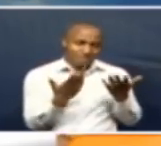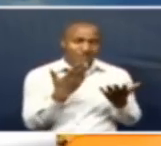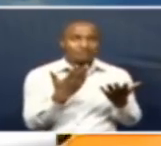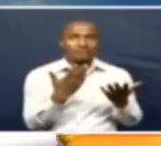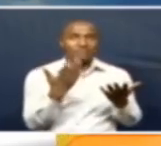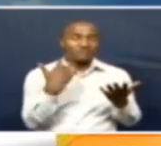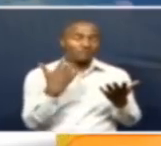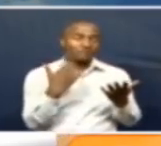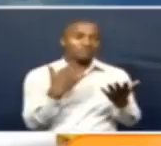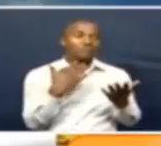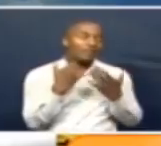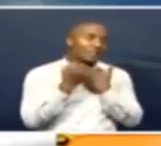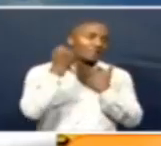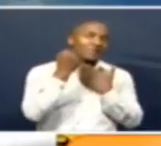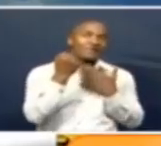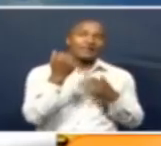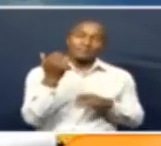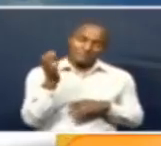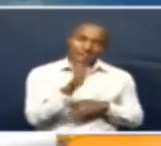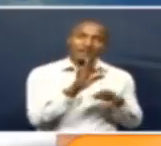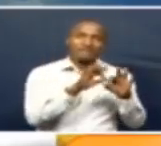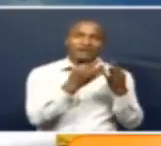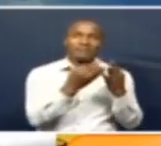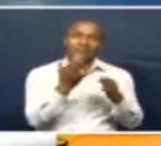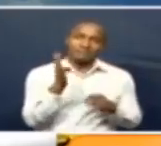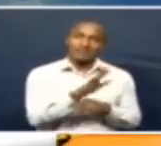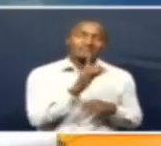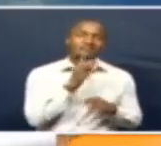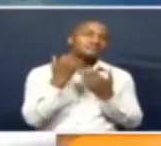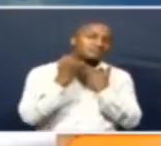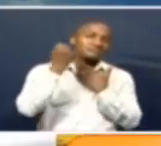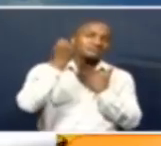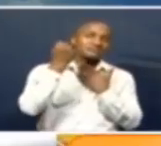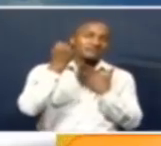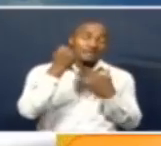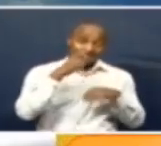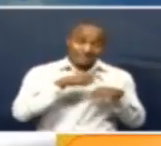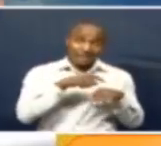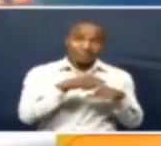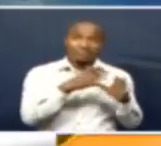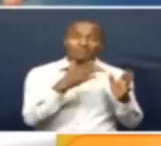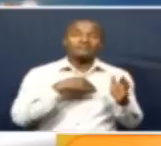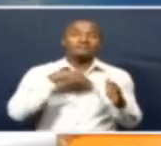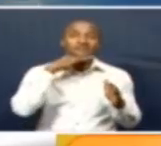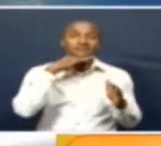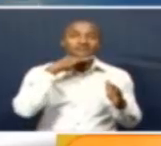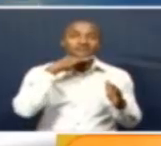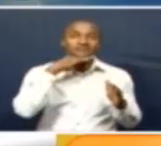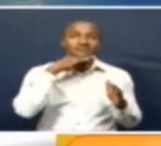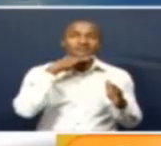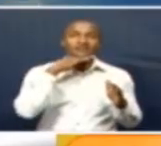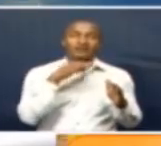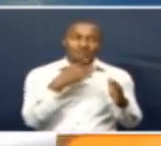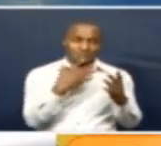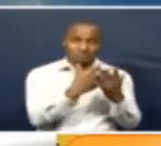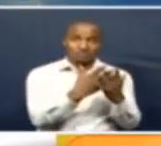kutoka nilirudishwa njera na mtu wa family na nikahukumiwa kifo. Na ile kifo nilihukumiwa kwa condemn mbili na nikafungwa